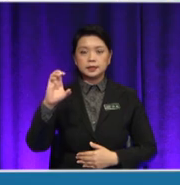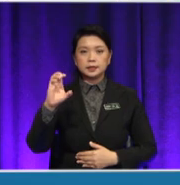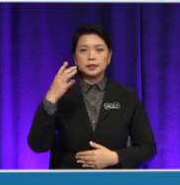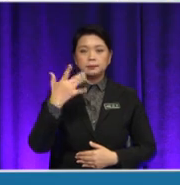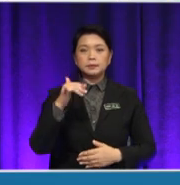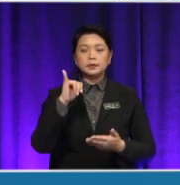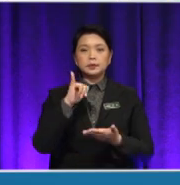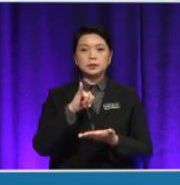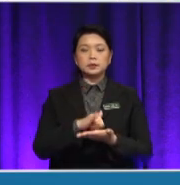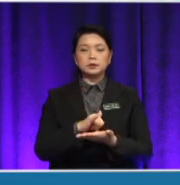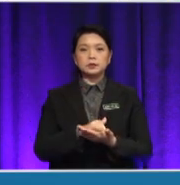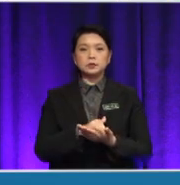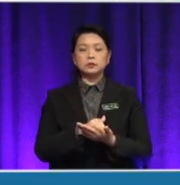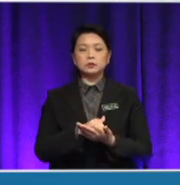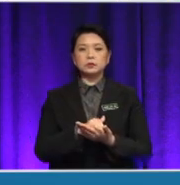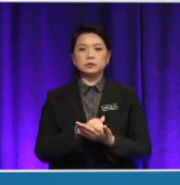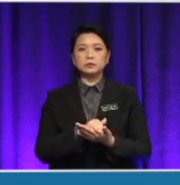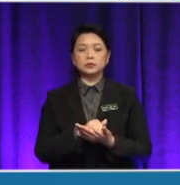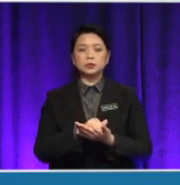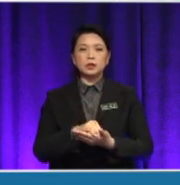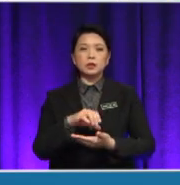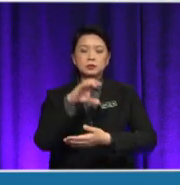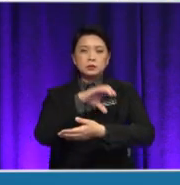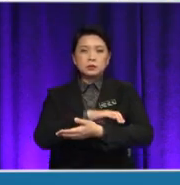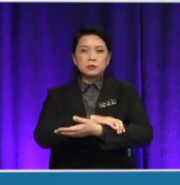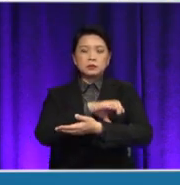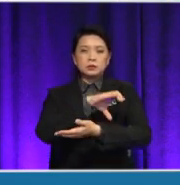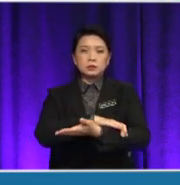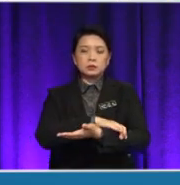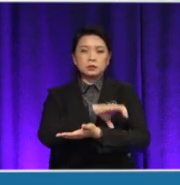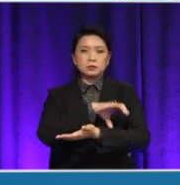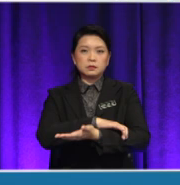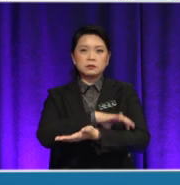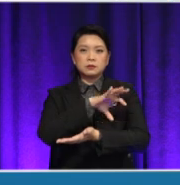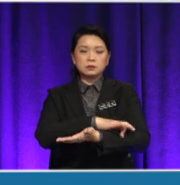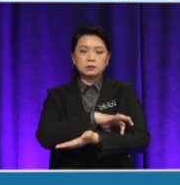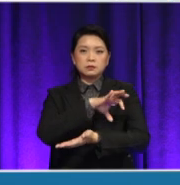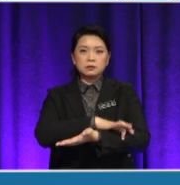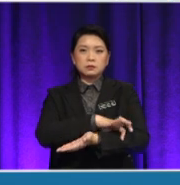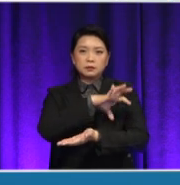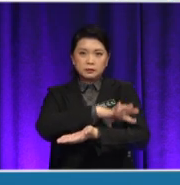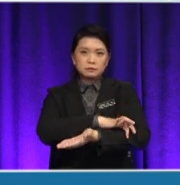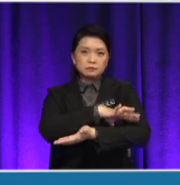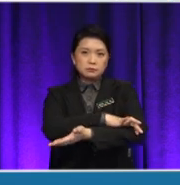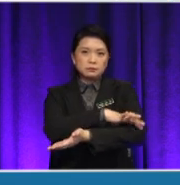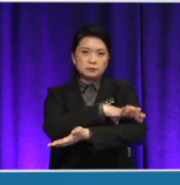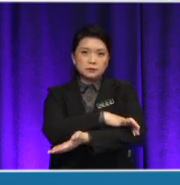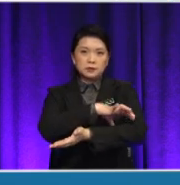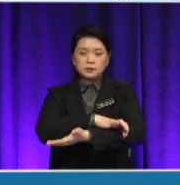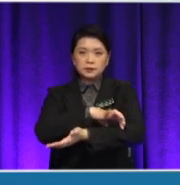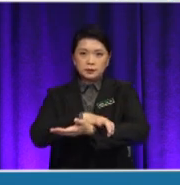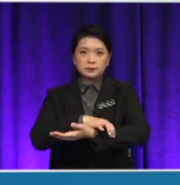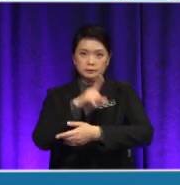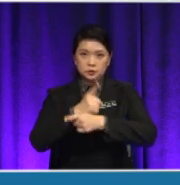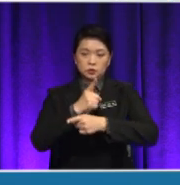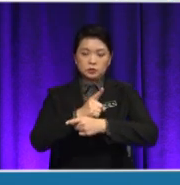sengal. Macam sengal-sengal badan. Angkat barang-barang yang berat, kan? Ya, betul. Sampai kita buat bersukan, balik rumah dah sengal badan pun boleh